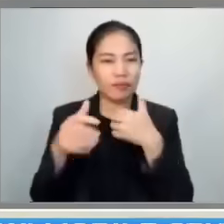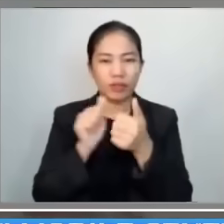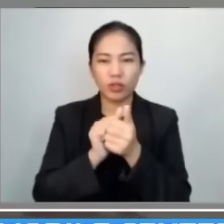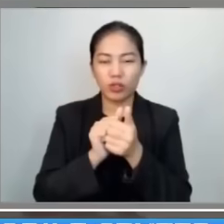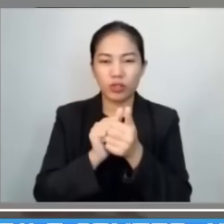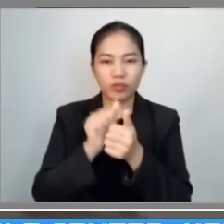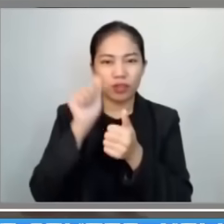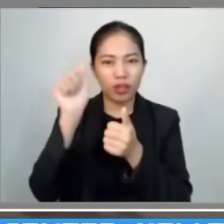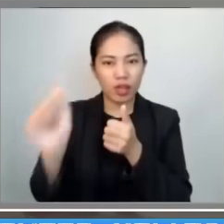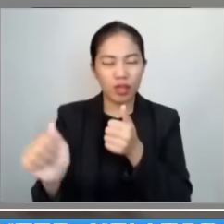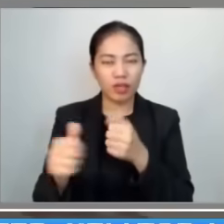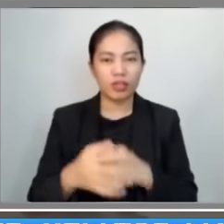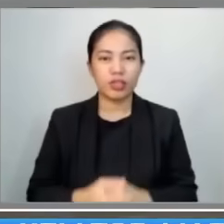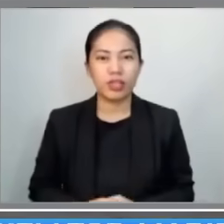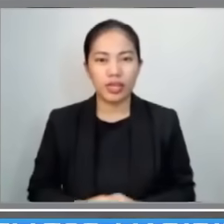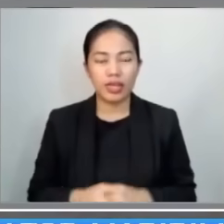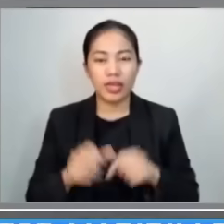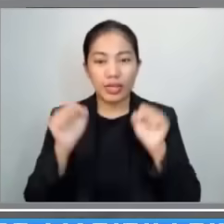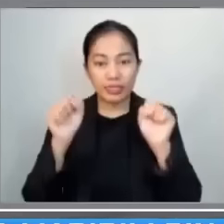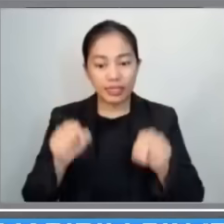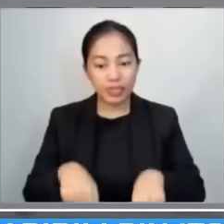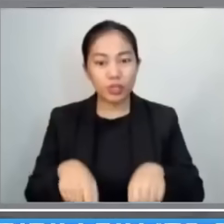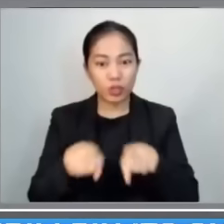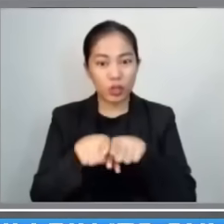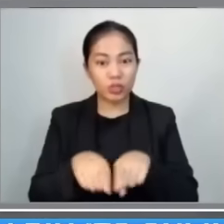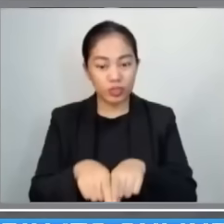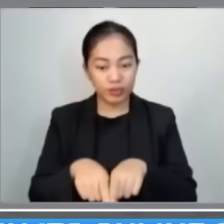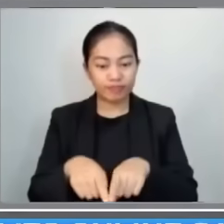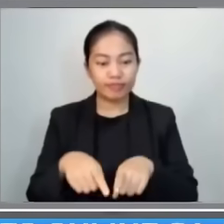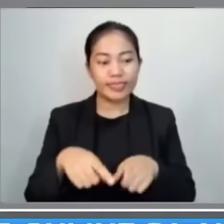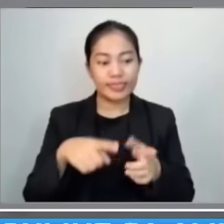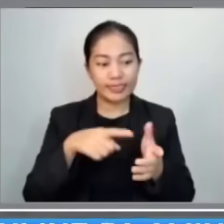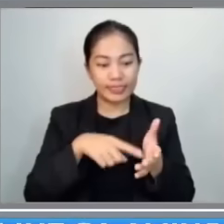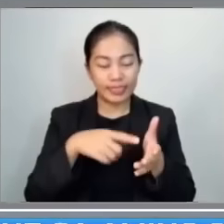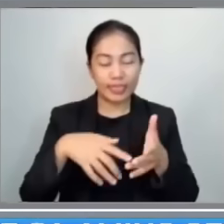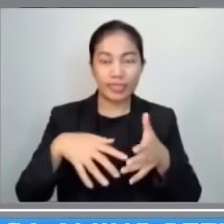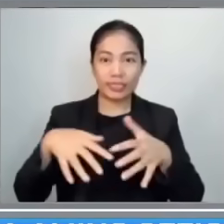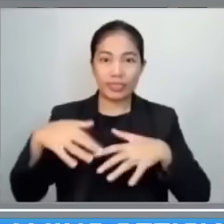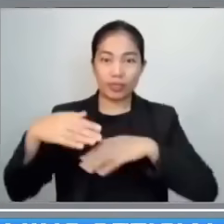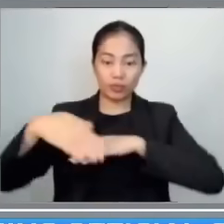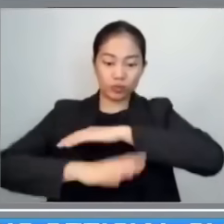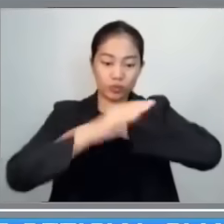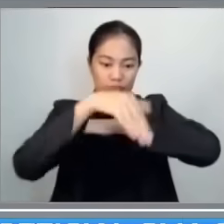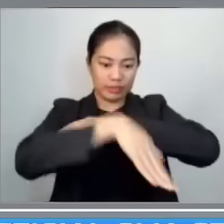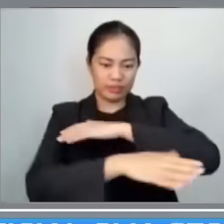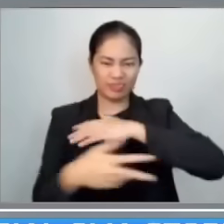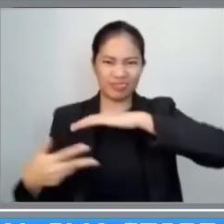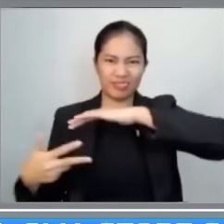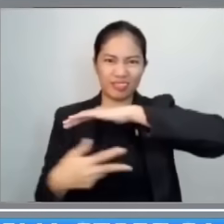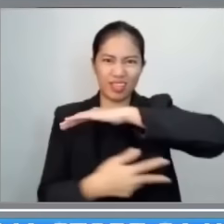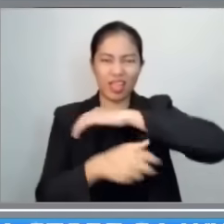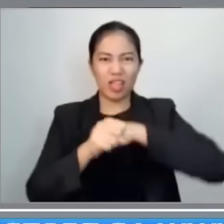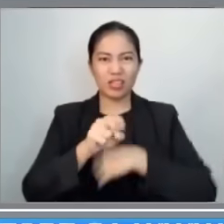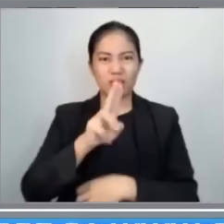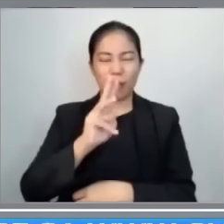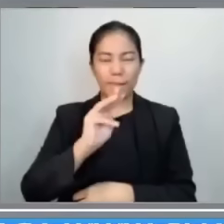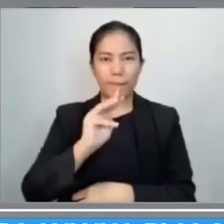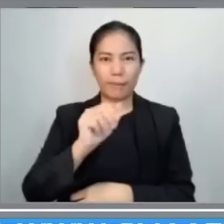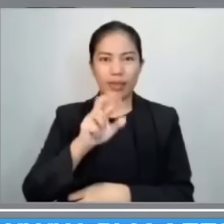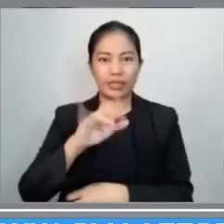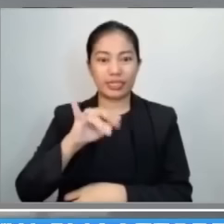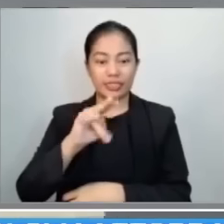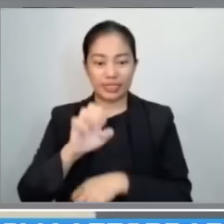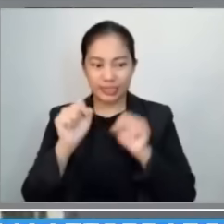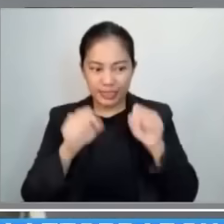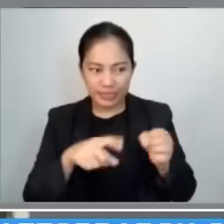Pido na submarine sa ilalim ng dagat pareho ito ng surveillance plane ng America na nakita sa ilang resupply mission ng Pilipinas sa yugin